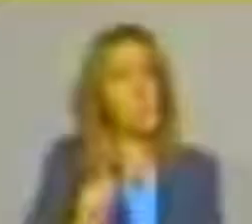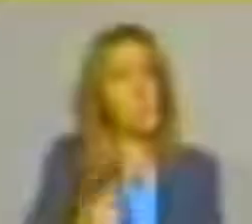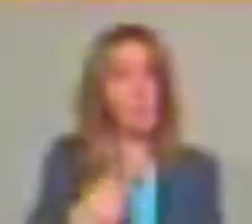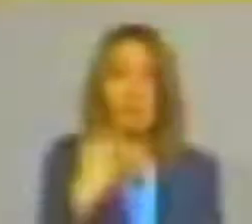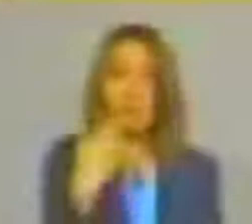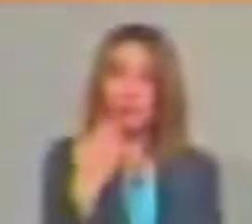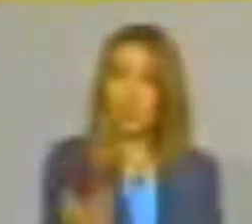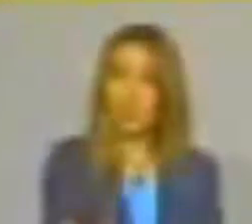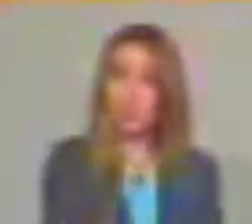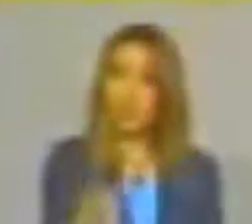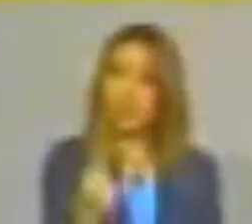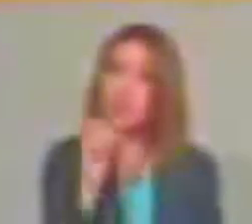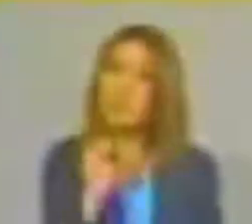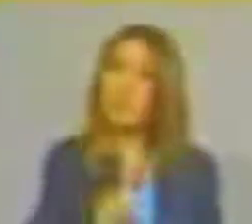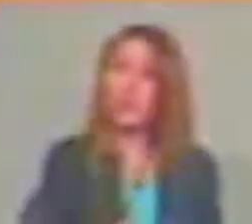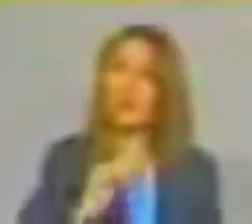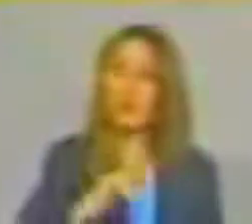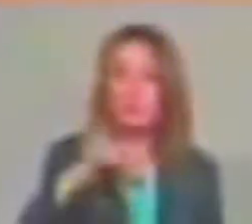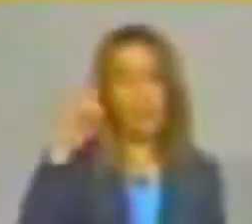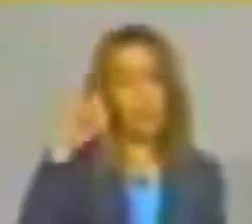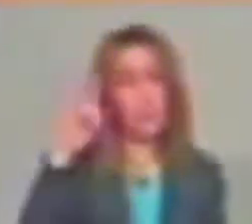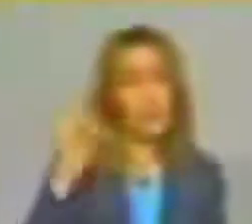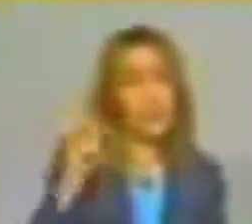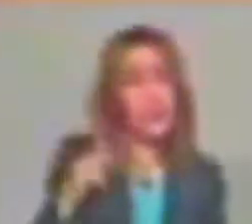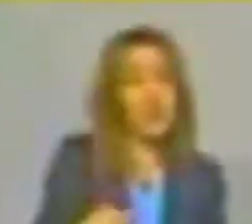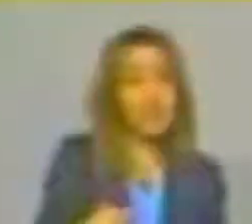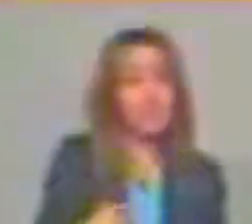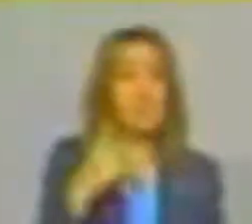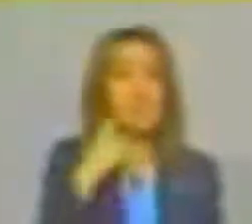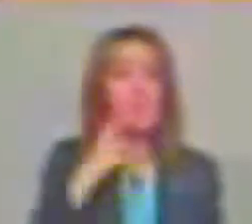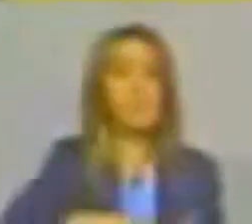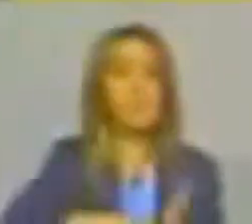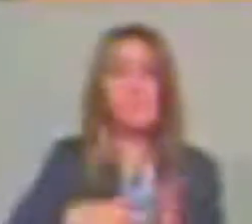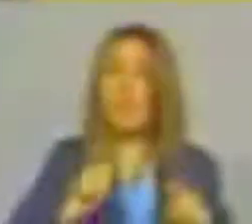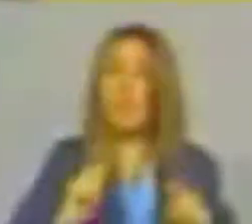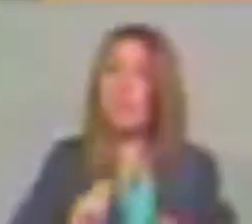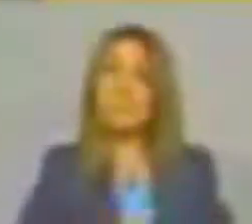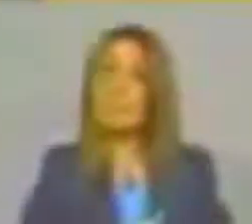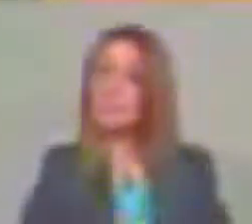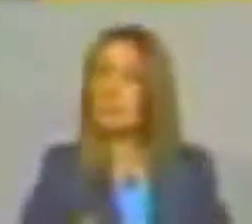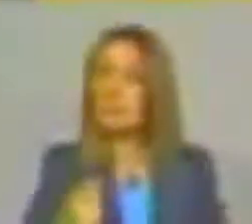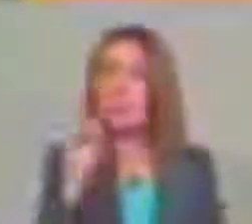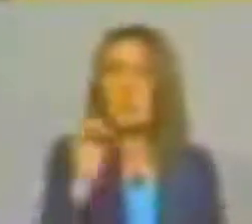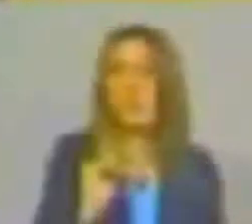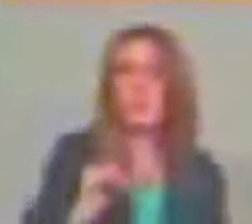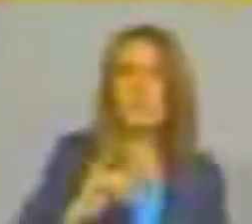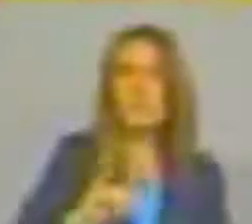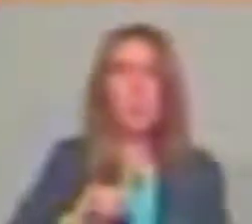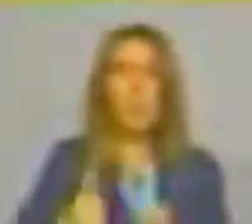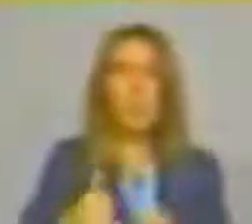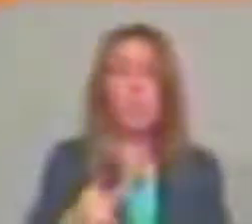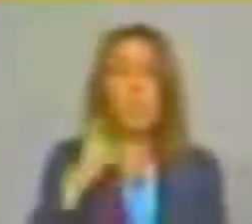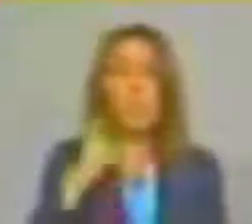Benden söylemesi. Ucuz kurnazlıklarla devlet idare edilmez. Ucuz kurnazlıklarla devlet ele